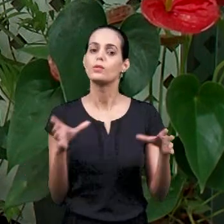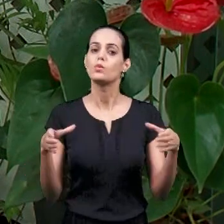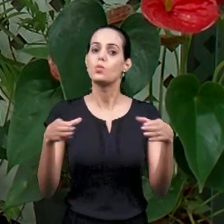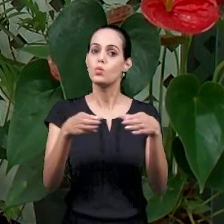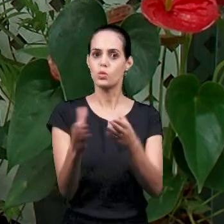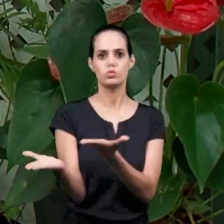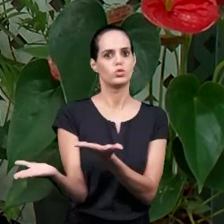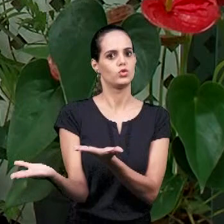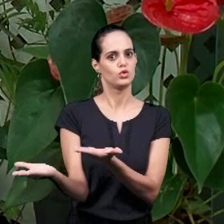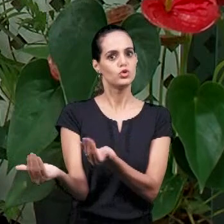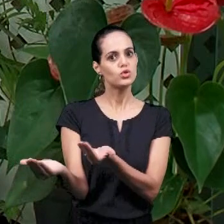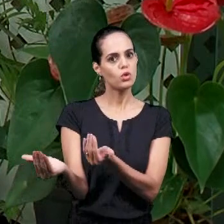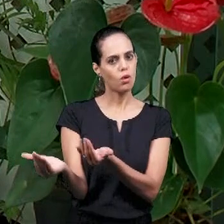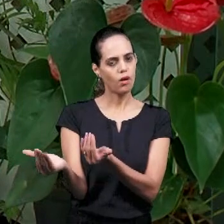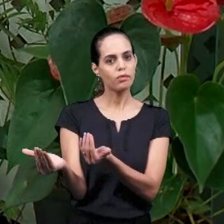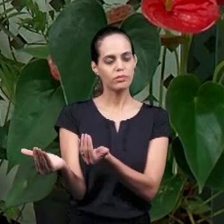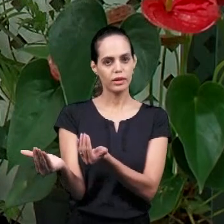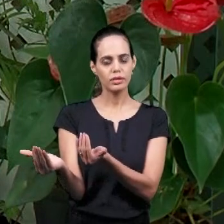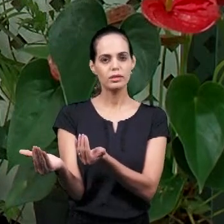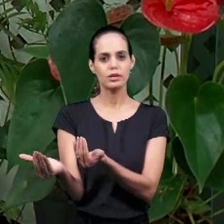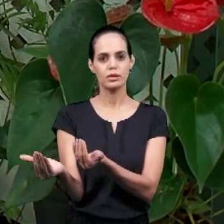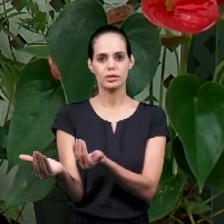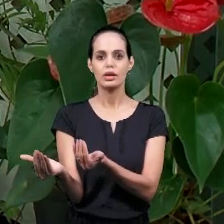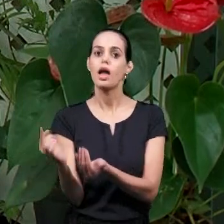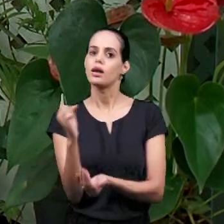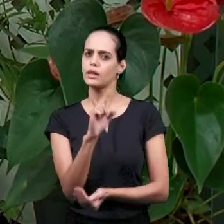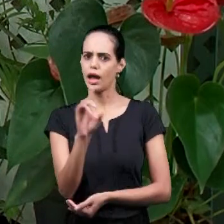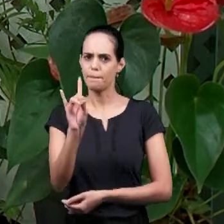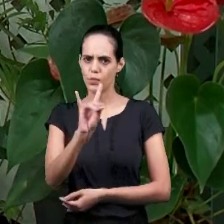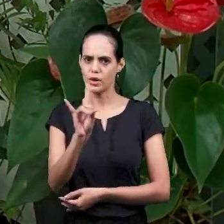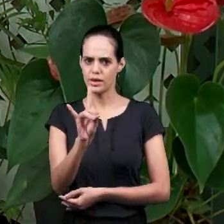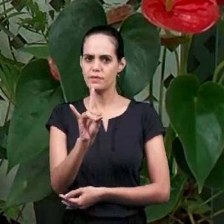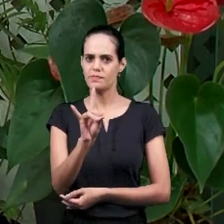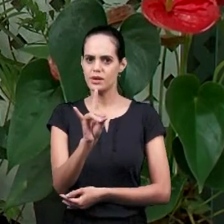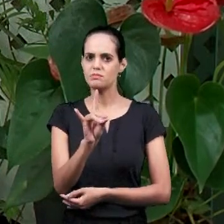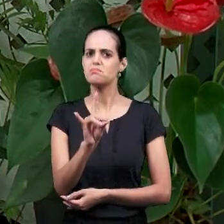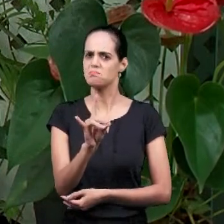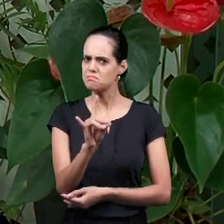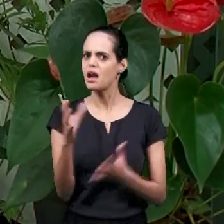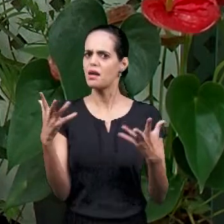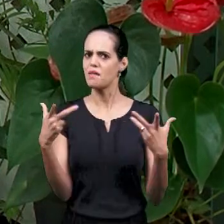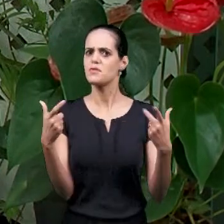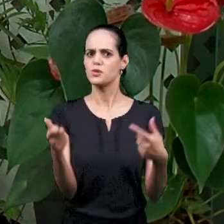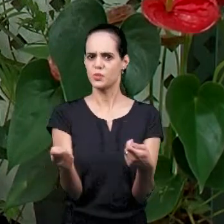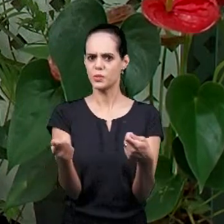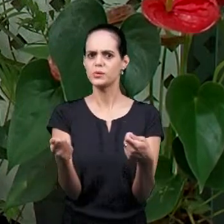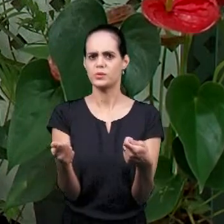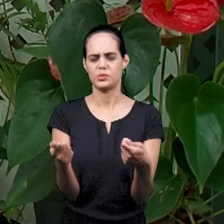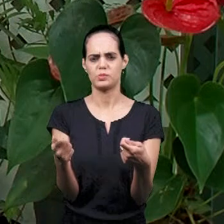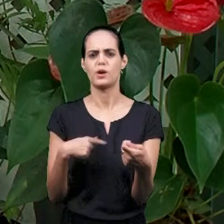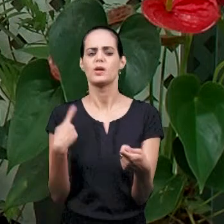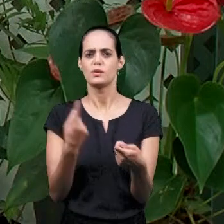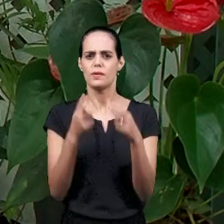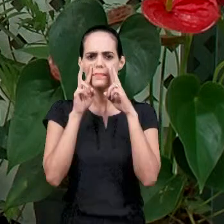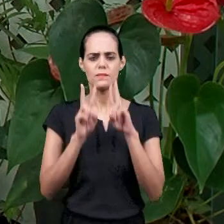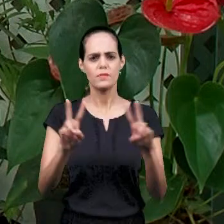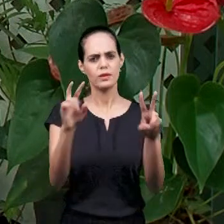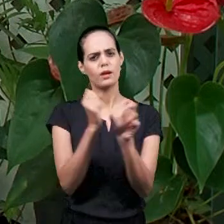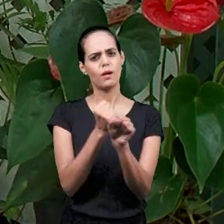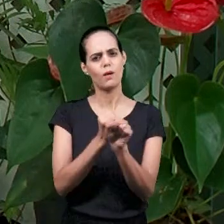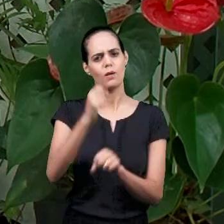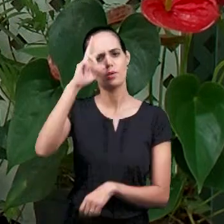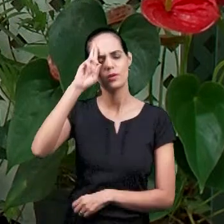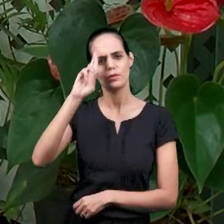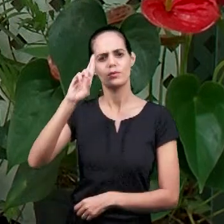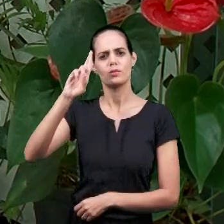ici, un groupe de jeunes de l'église de Nova Primavera. Ainsi, nous sommes en train de voir l'œuvre